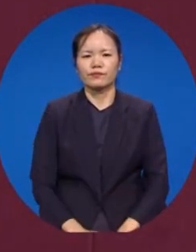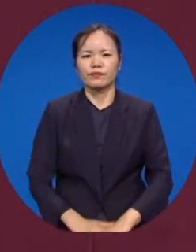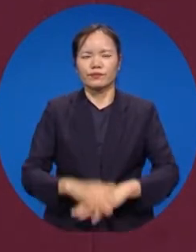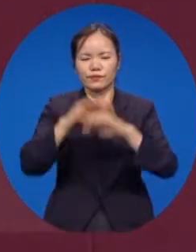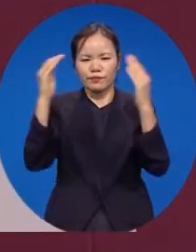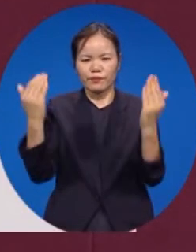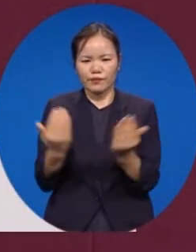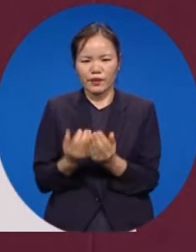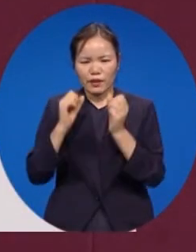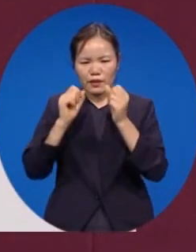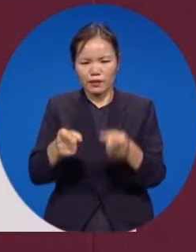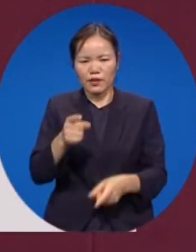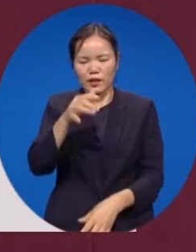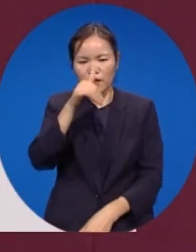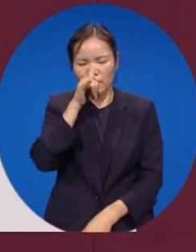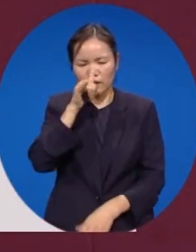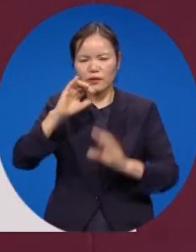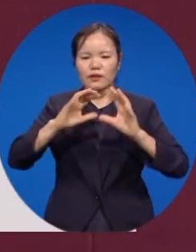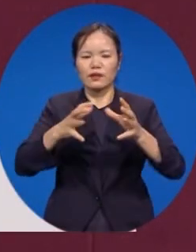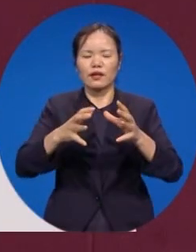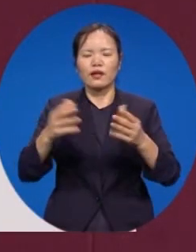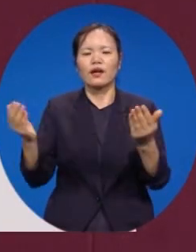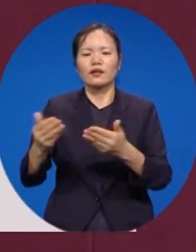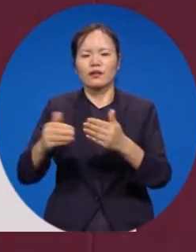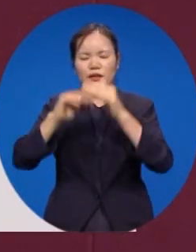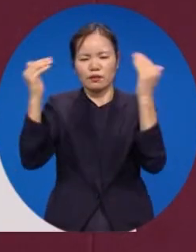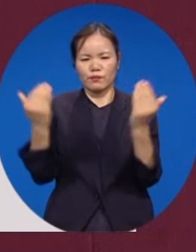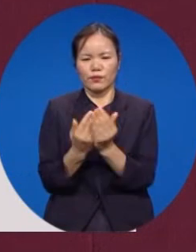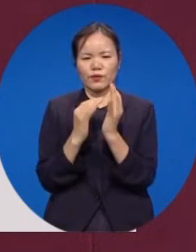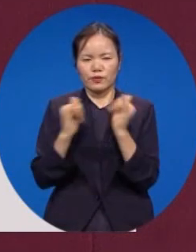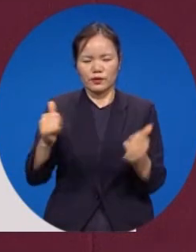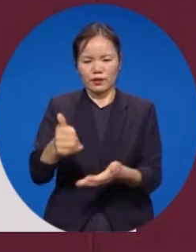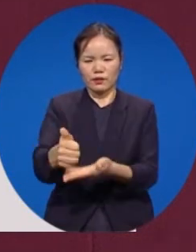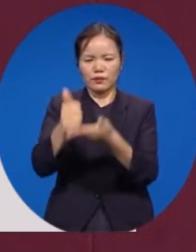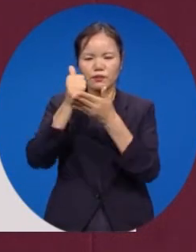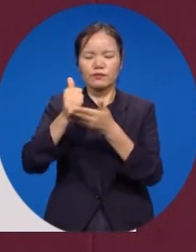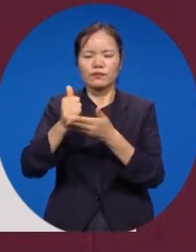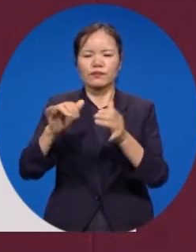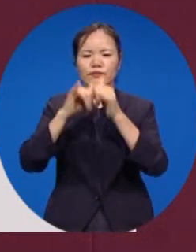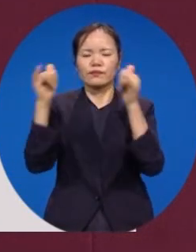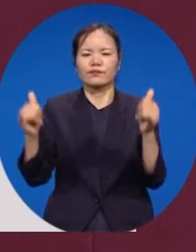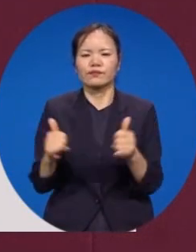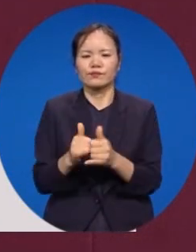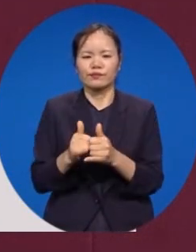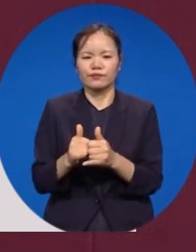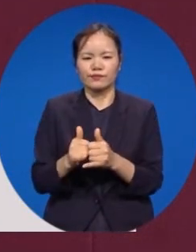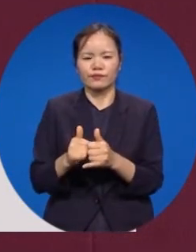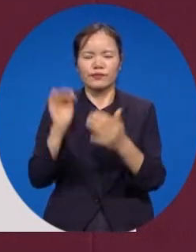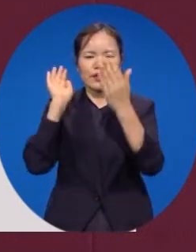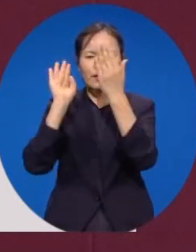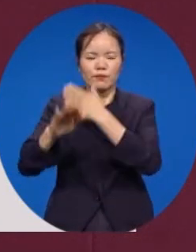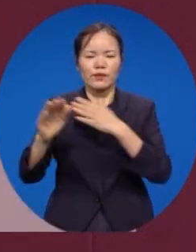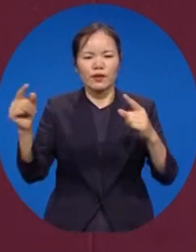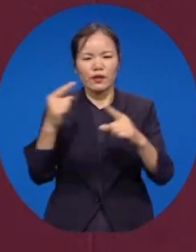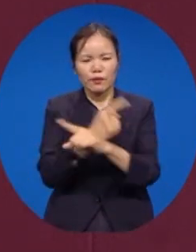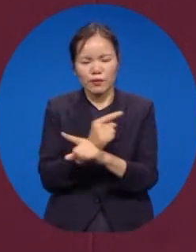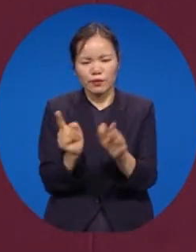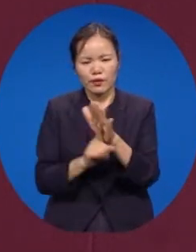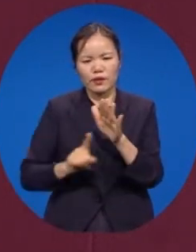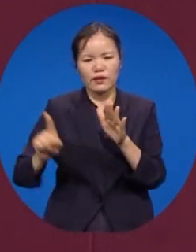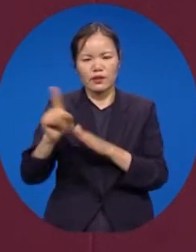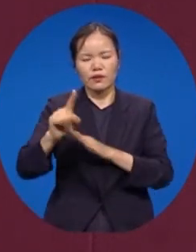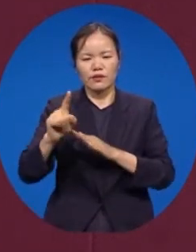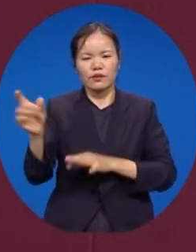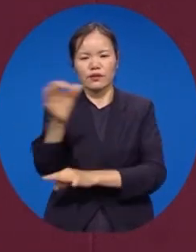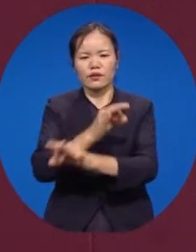모두에게 기회가 열린 나라, 일하는 모두가 존중받는 사회, 미래 변화를 선도하는